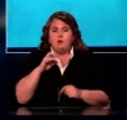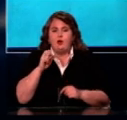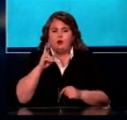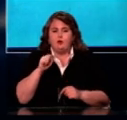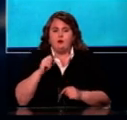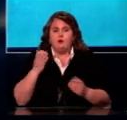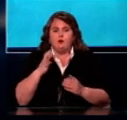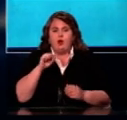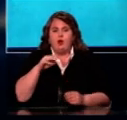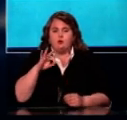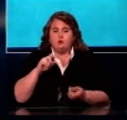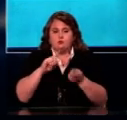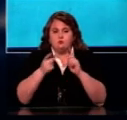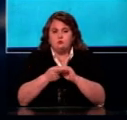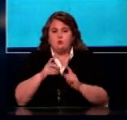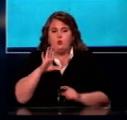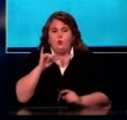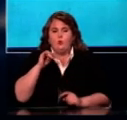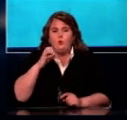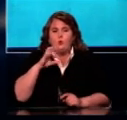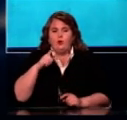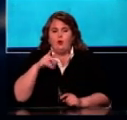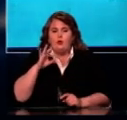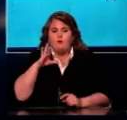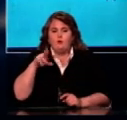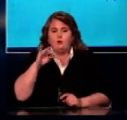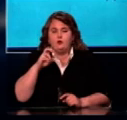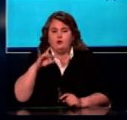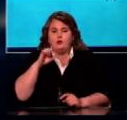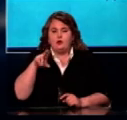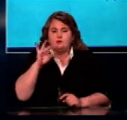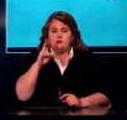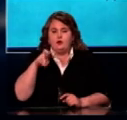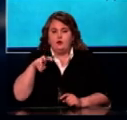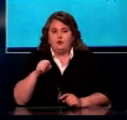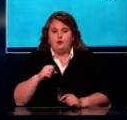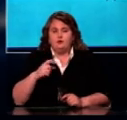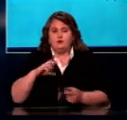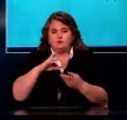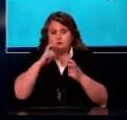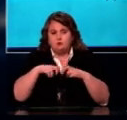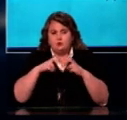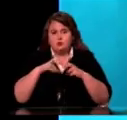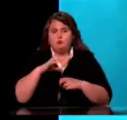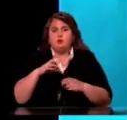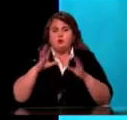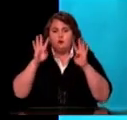атом водорода замещен на углеводородный радикал. Давайте рассмотрим классификацию